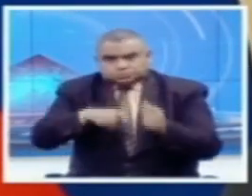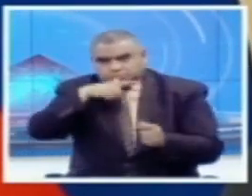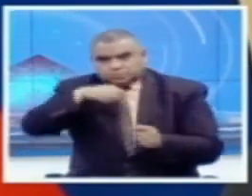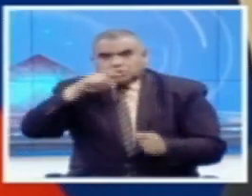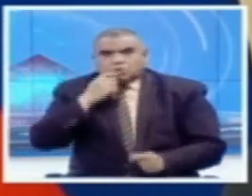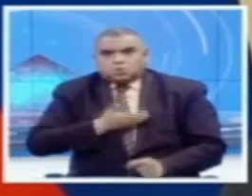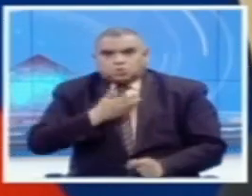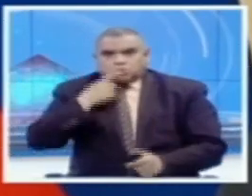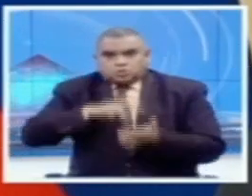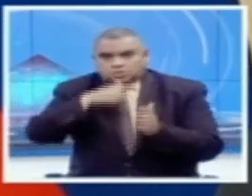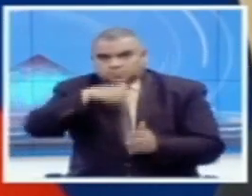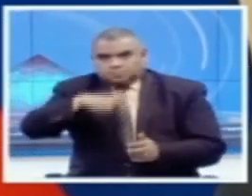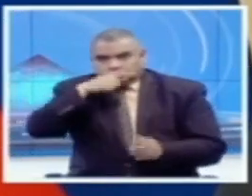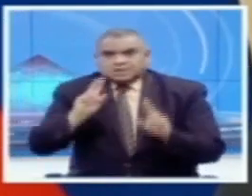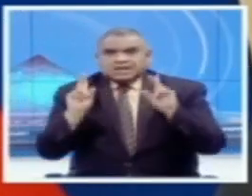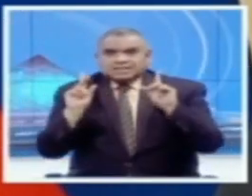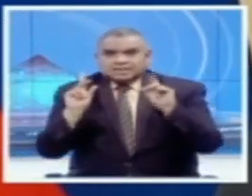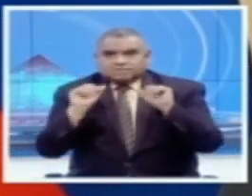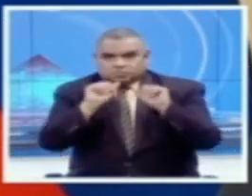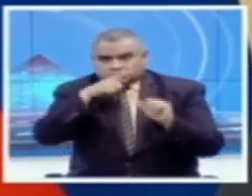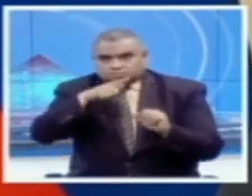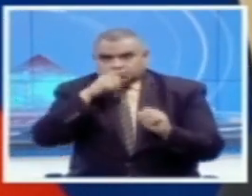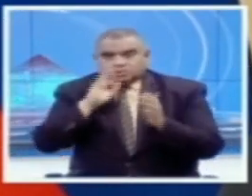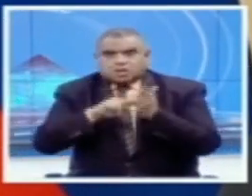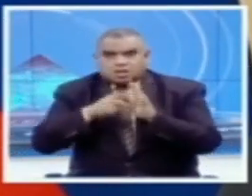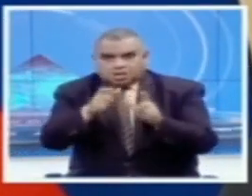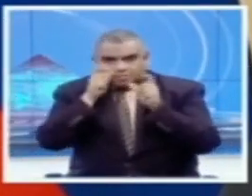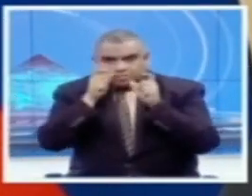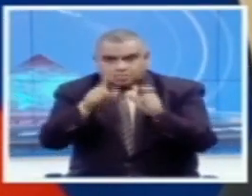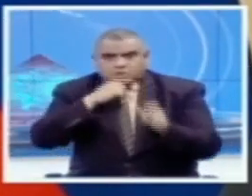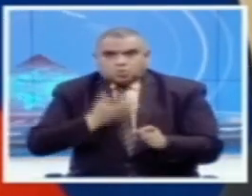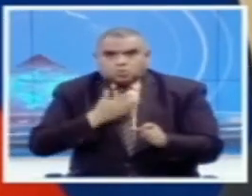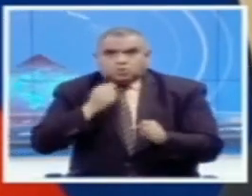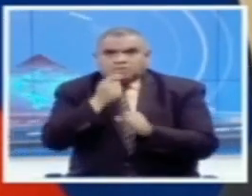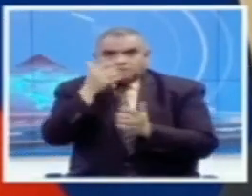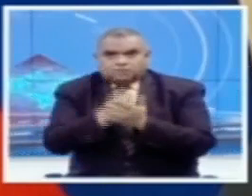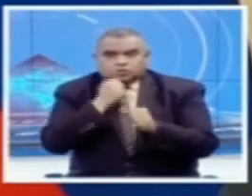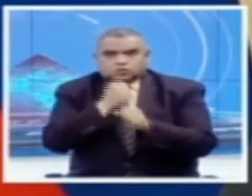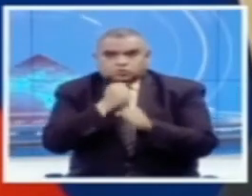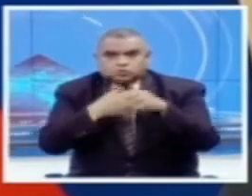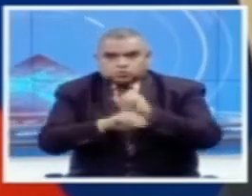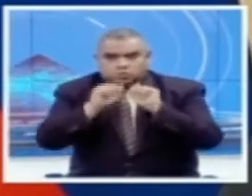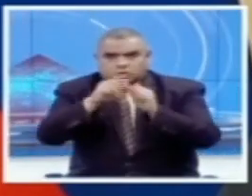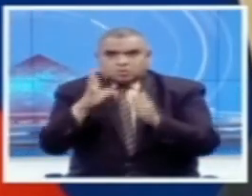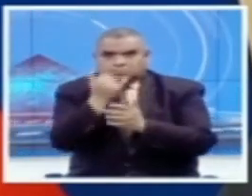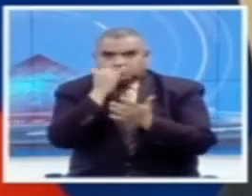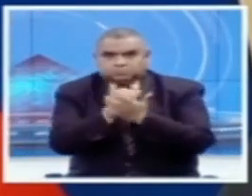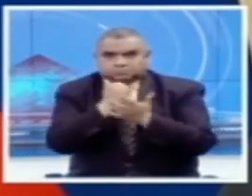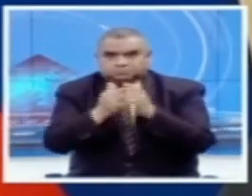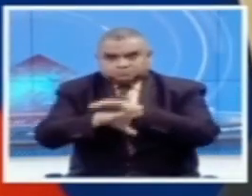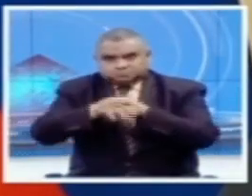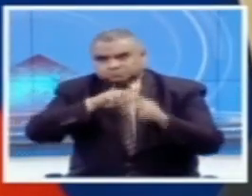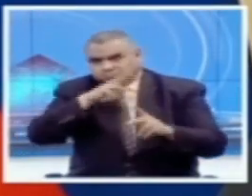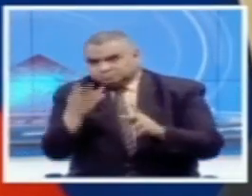وأكد بوتين خلال تصريحات تلفزيونية ضرورة أن تحافظ بلاده على فرص العمل الحالية وتسعى لخلق